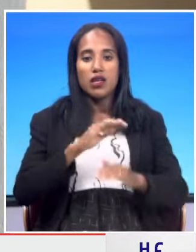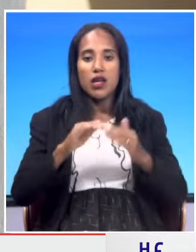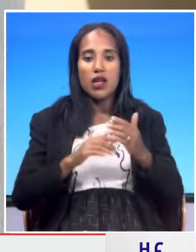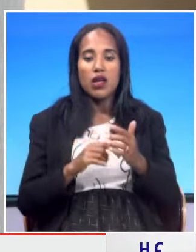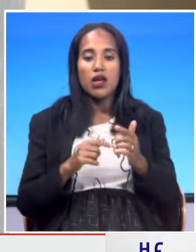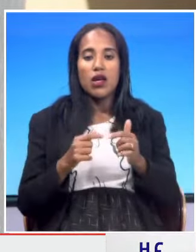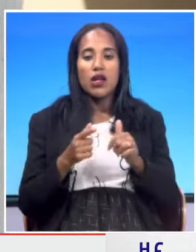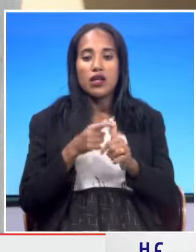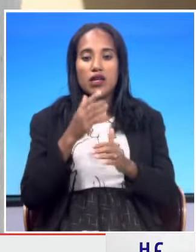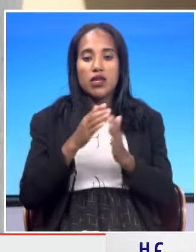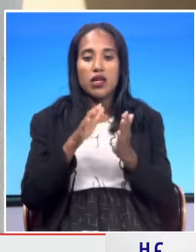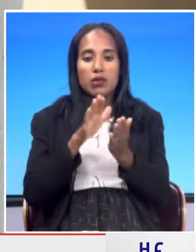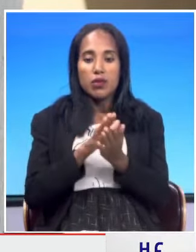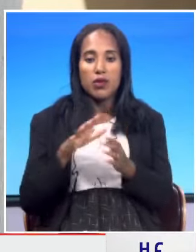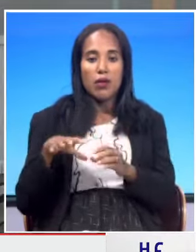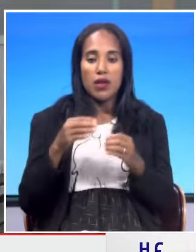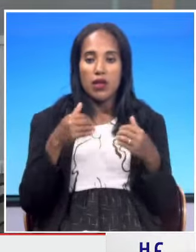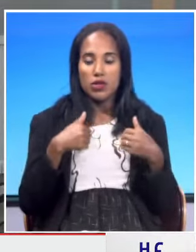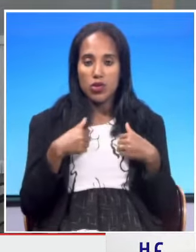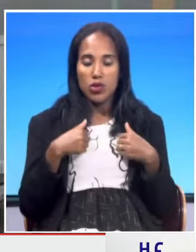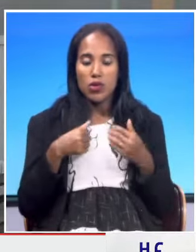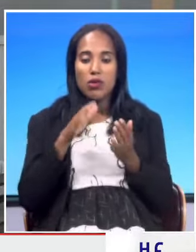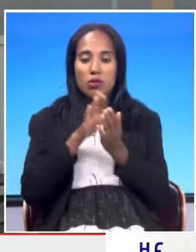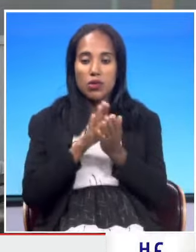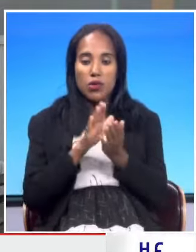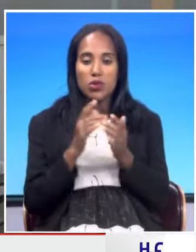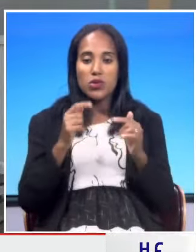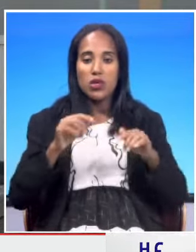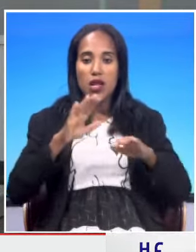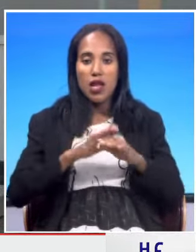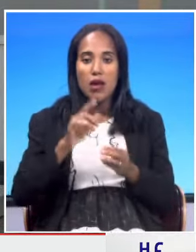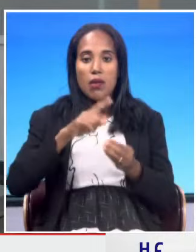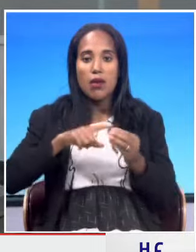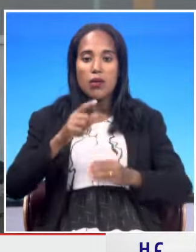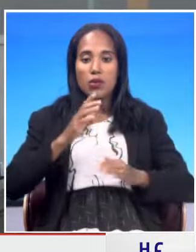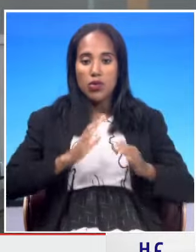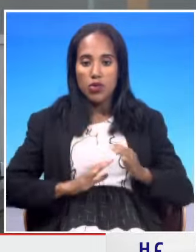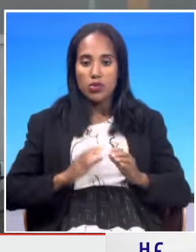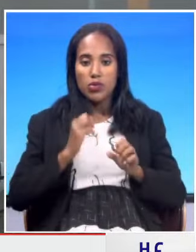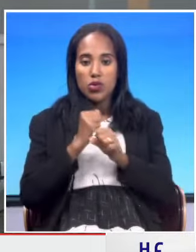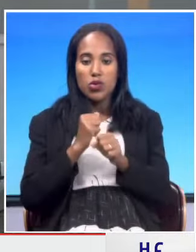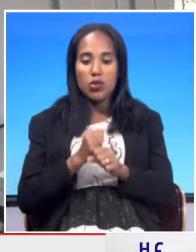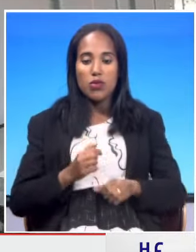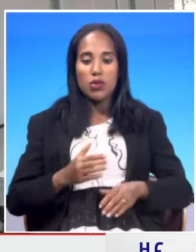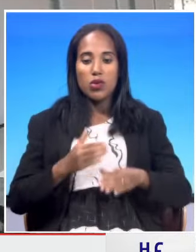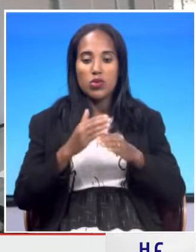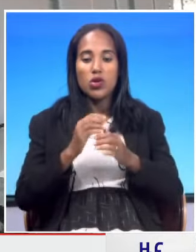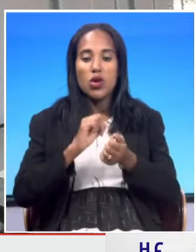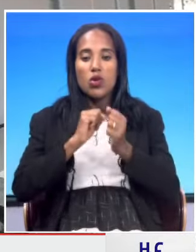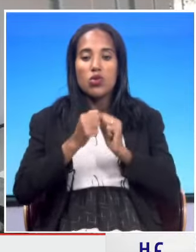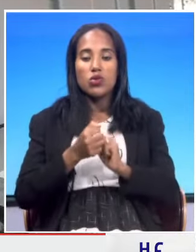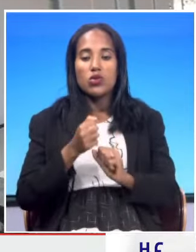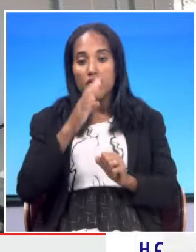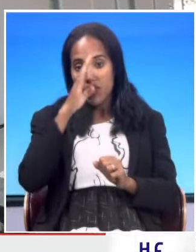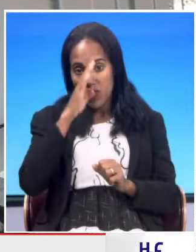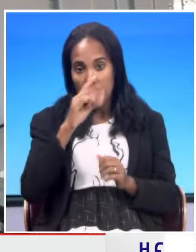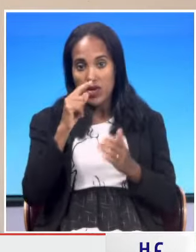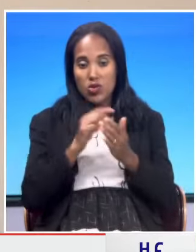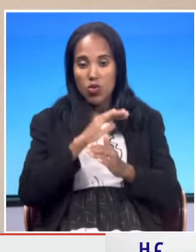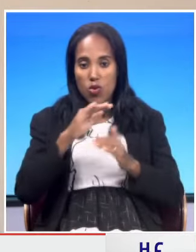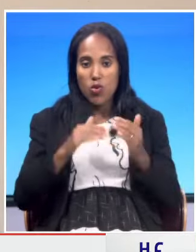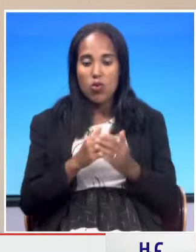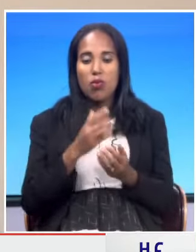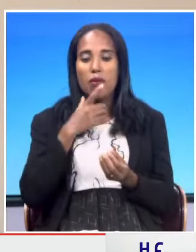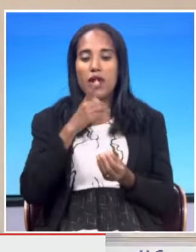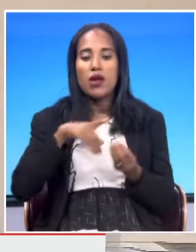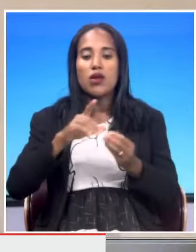አባላት ያረጋገጡትም ይህንኑ ነው። በትምህርት ቤቱ ዛሬ ላይ በአካባቢው ተወላጆች በተሰሩ ግንባታዎች ለውጦች ተፈጥረዋል። እንደዚሁ ሁሉ